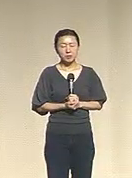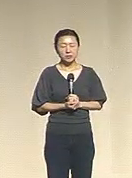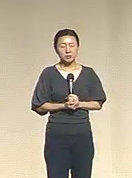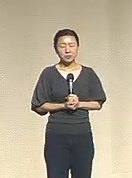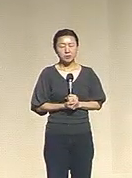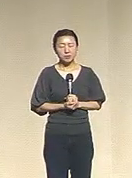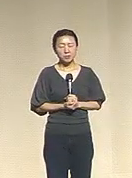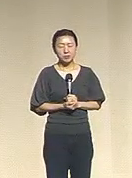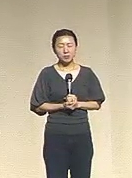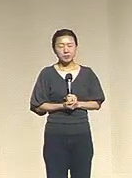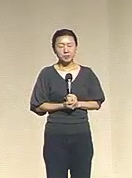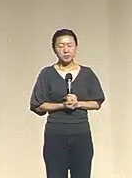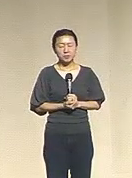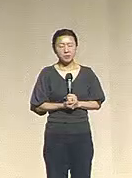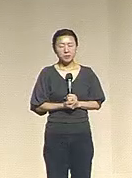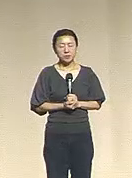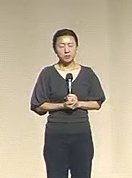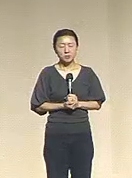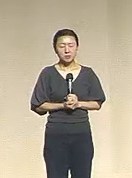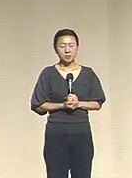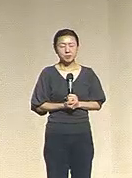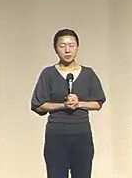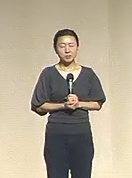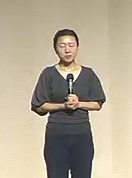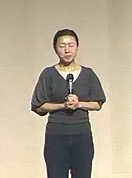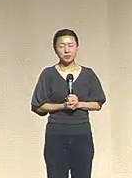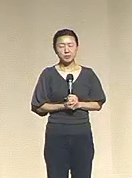사랑의 아버지 하나님, 아버지 하나님,